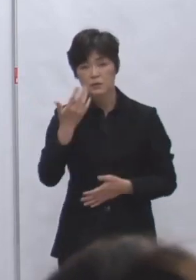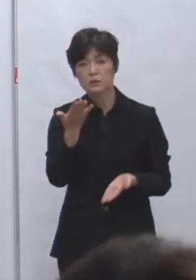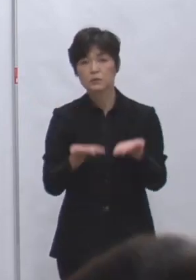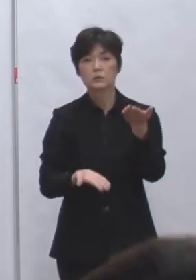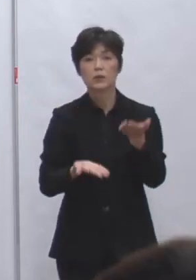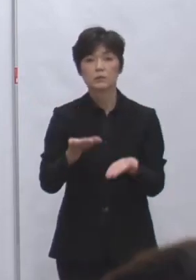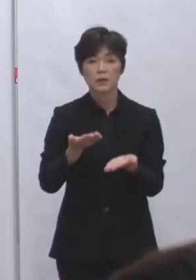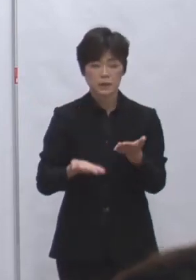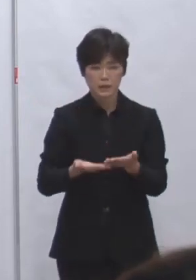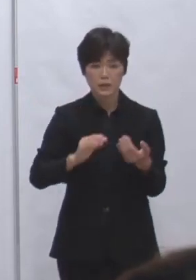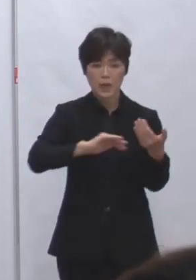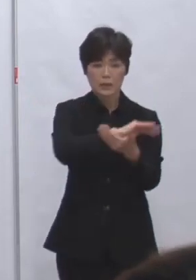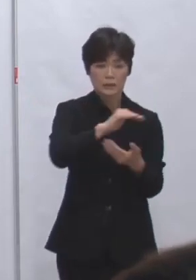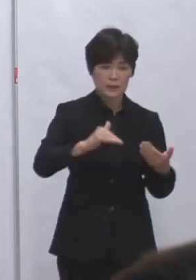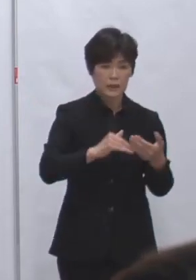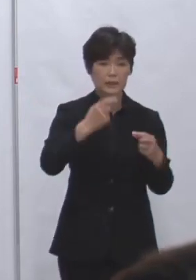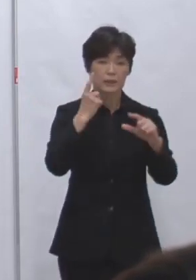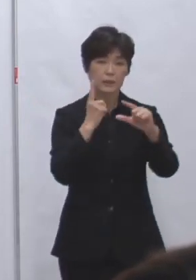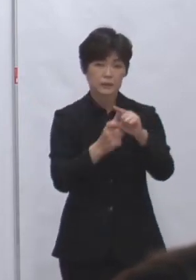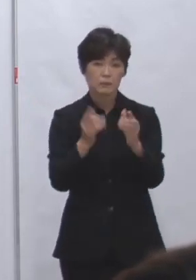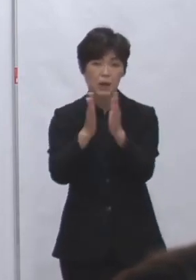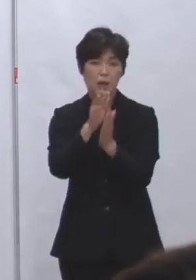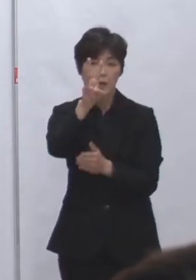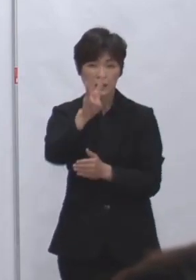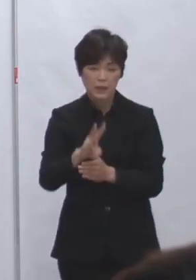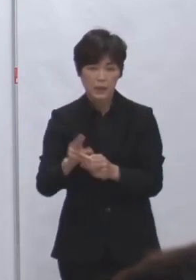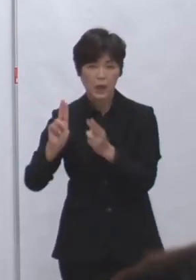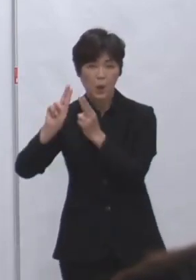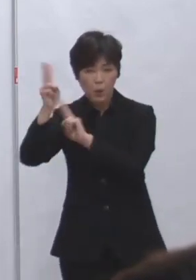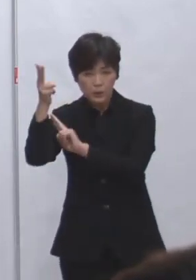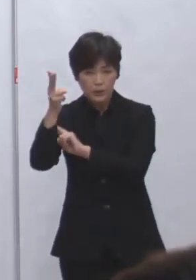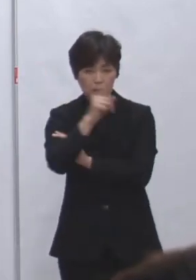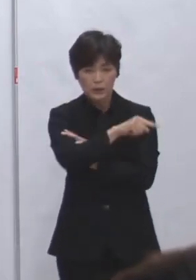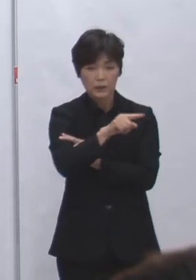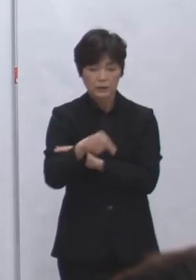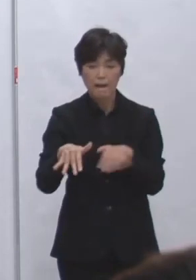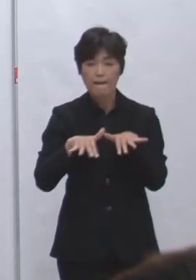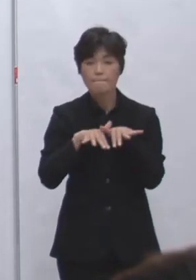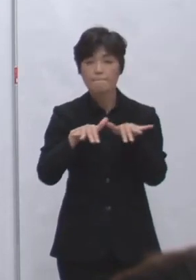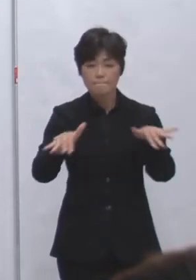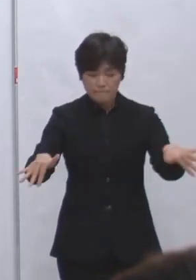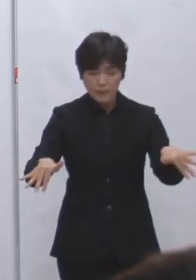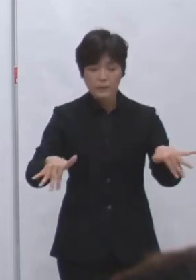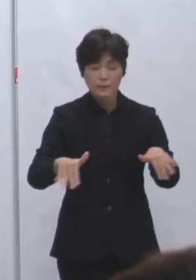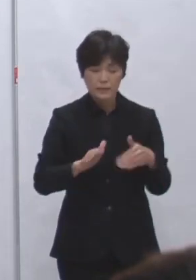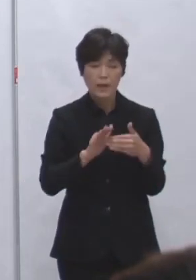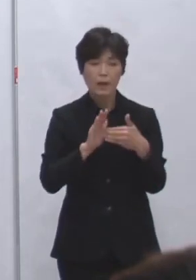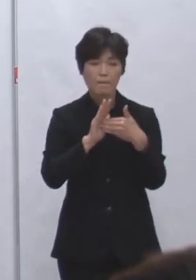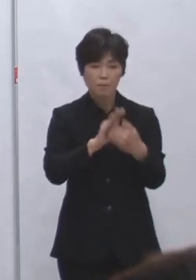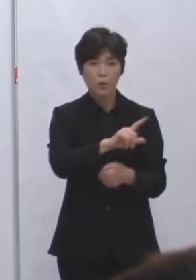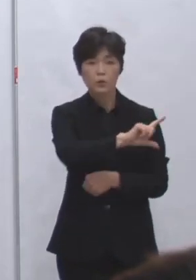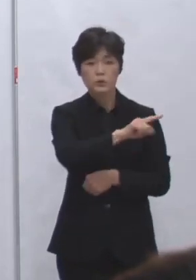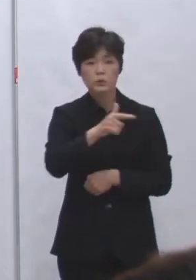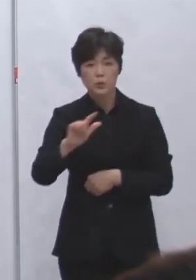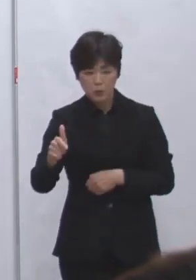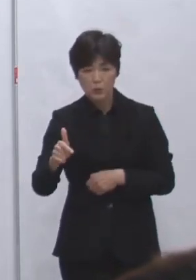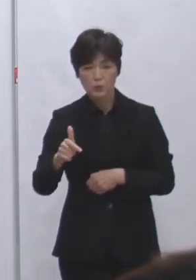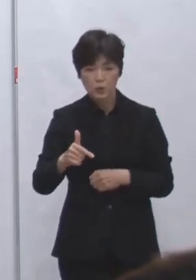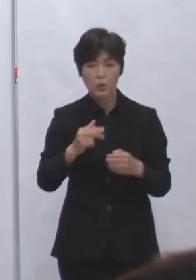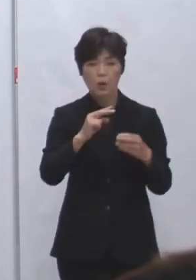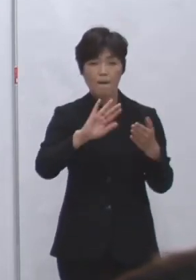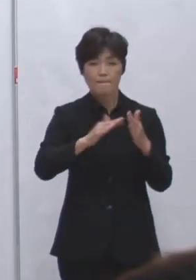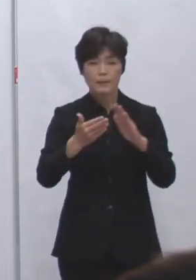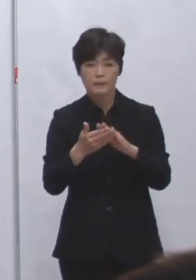全国では埼玉県、千葉県、神奈川県、沖縄県で、まん延防止等重点措置の適用となる都市が追加され